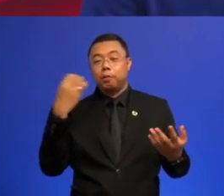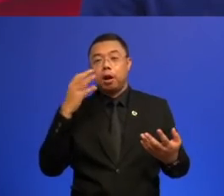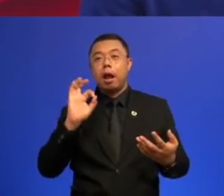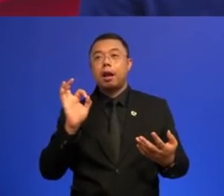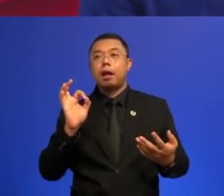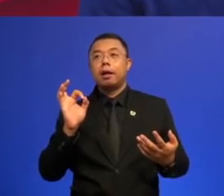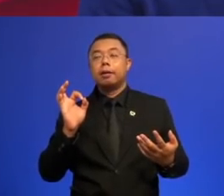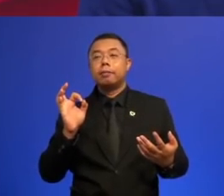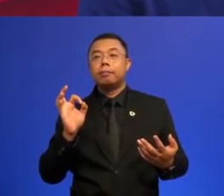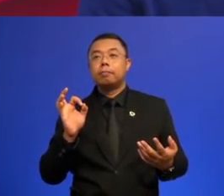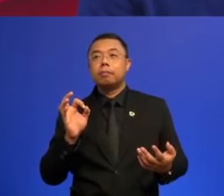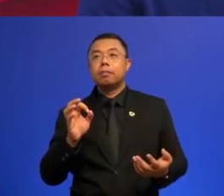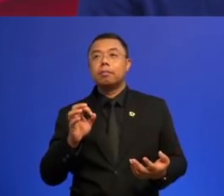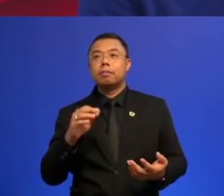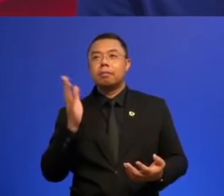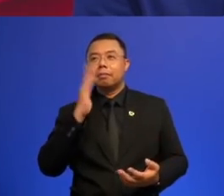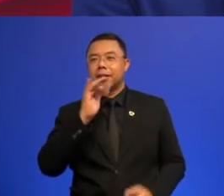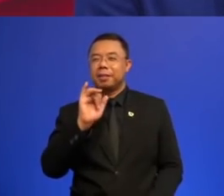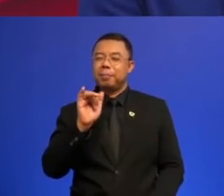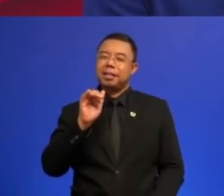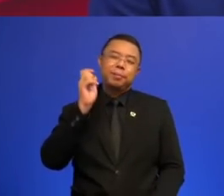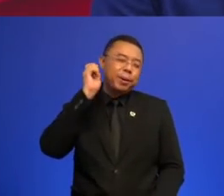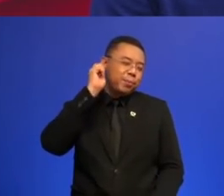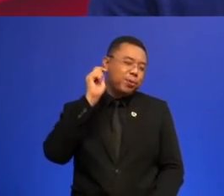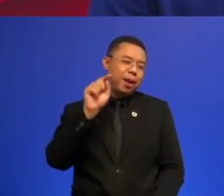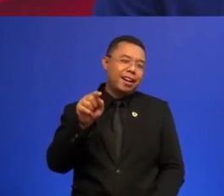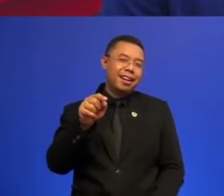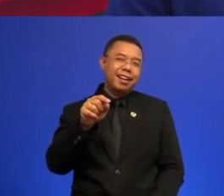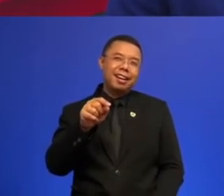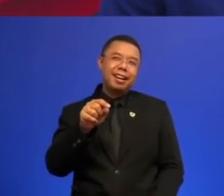Pak. Baunya perempuan.